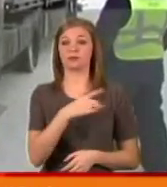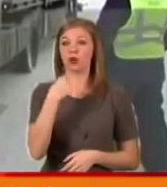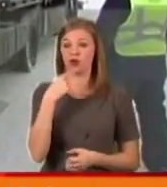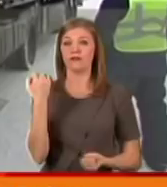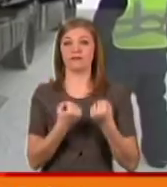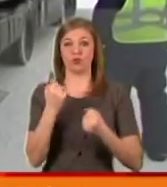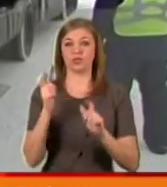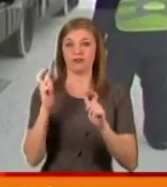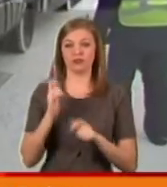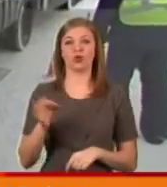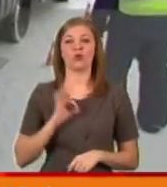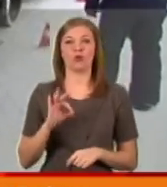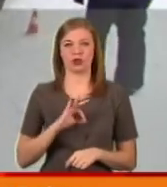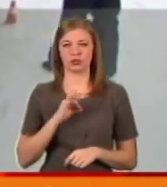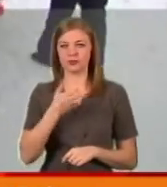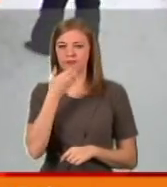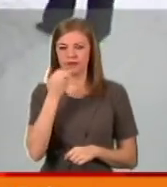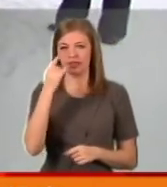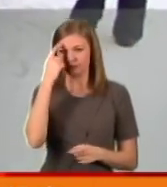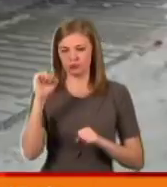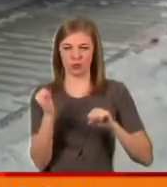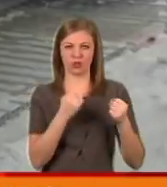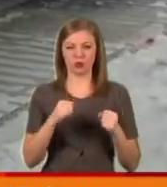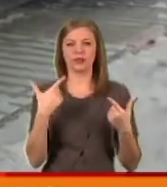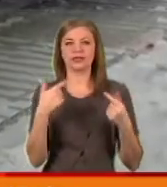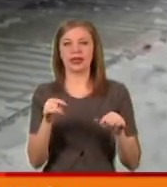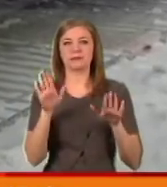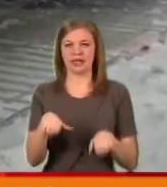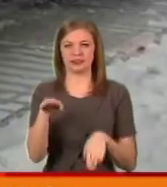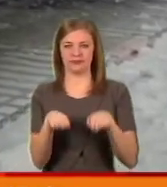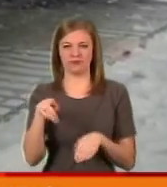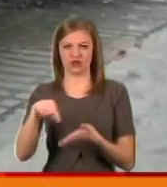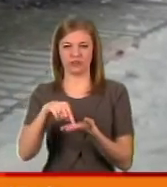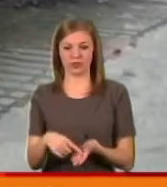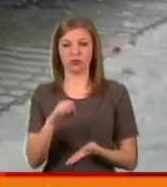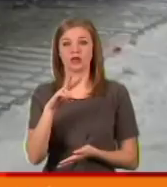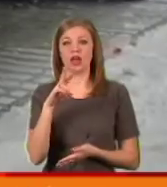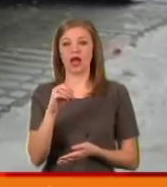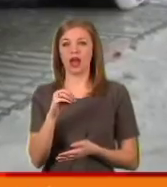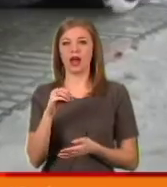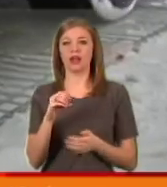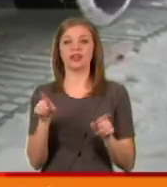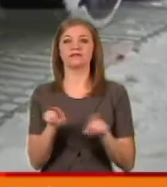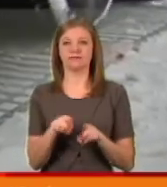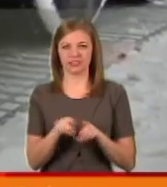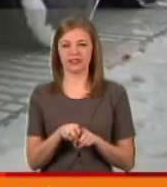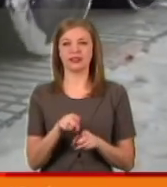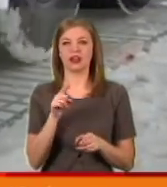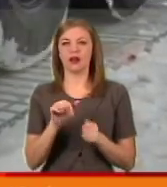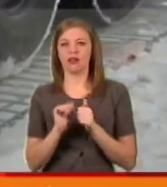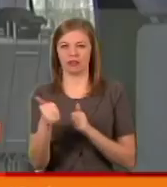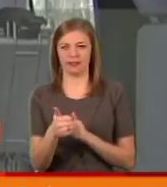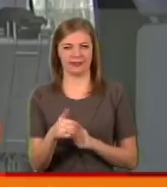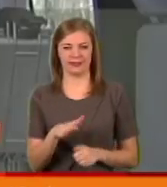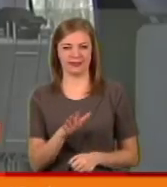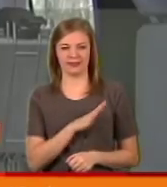кажуть, водії ваговозів користуються раціями і сповіщають один одного, де саме зважувальні пункти. Втім, оминути ваги все одно вдається не